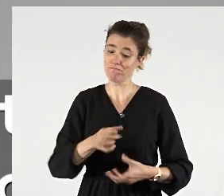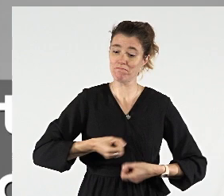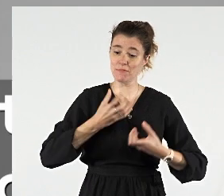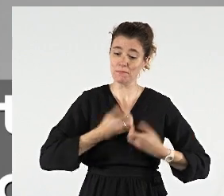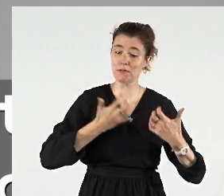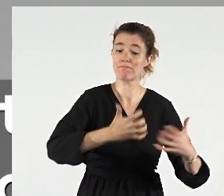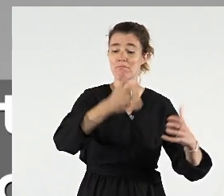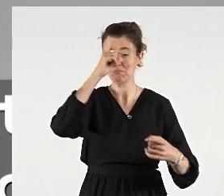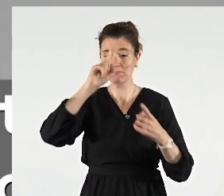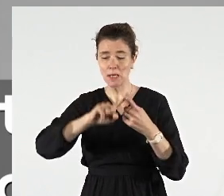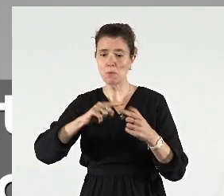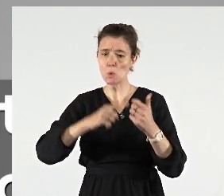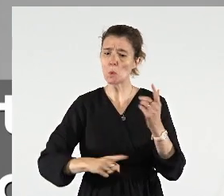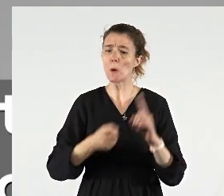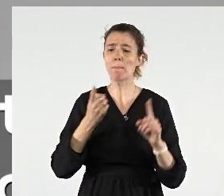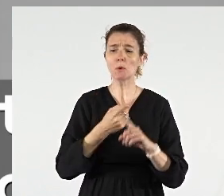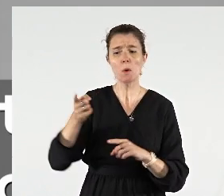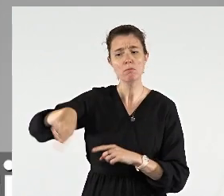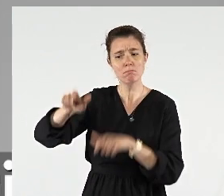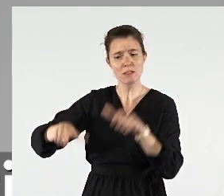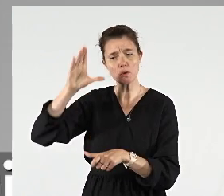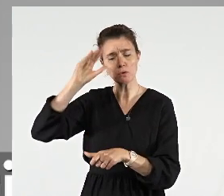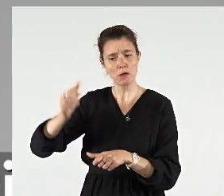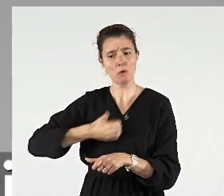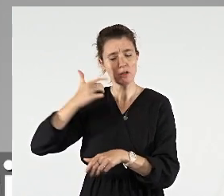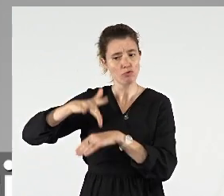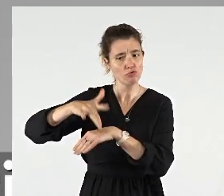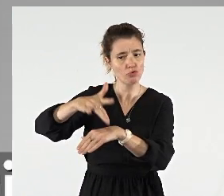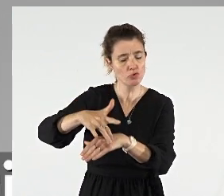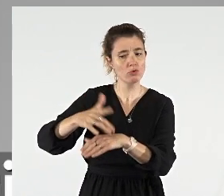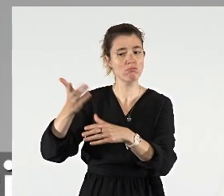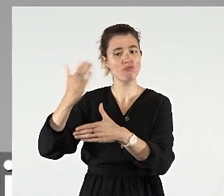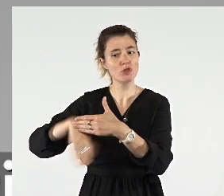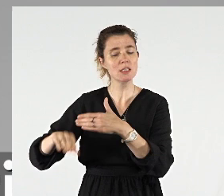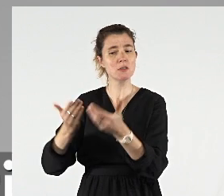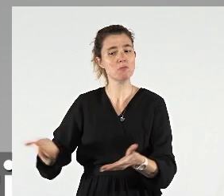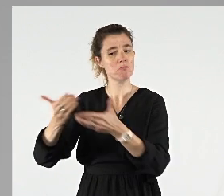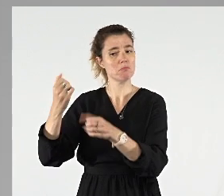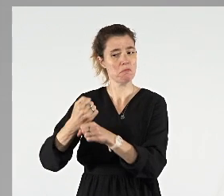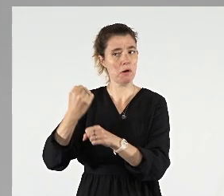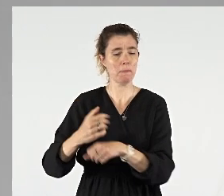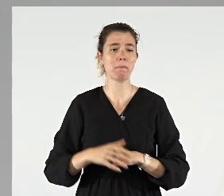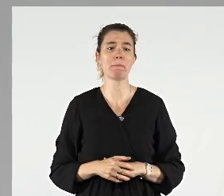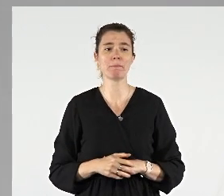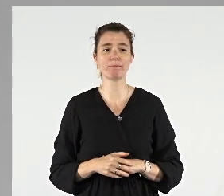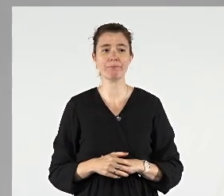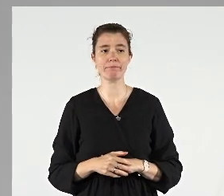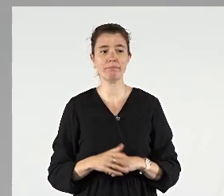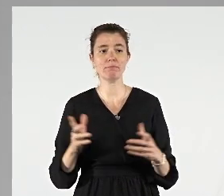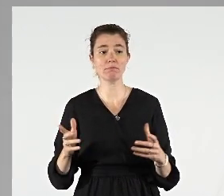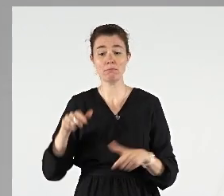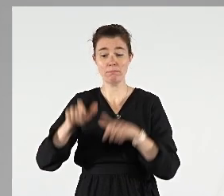cruciaux auxquels sont confrontés les professionnels de l'autonomie dans le cadre de l'exercice de leur métier. Alors que le nombre de personnes en